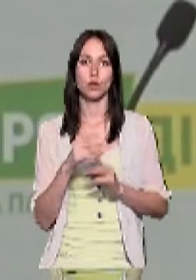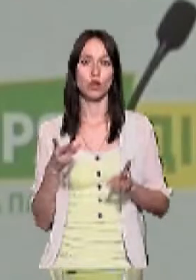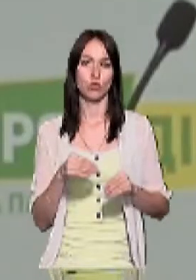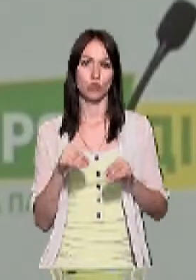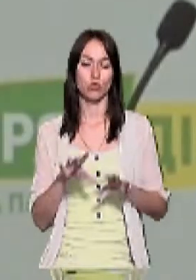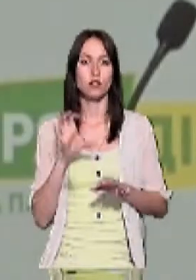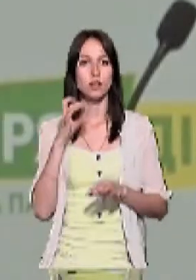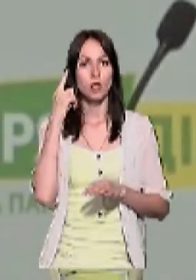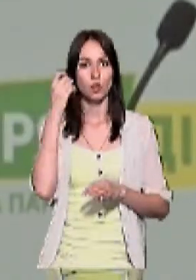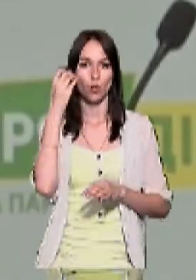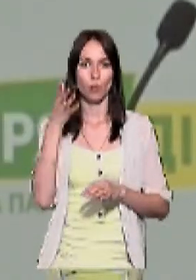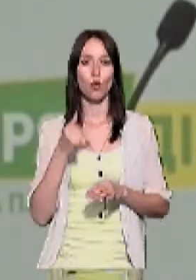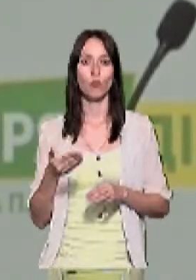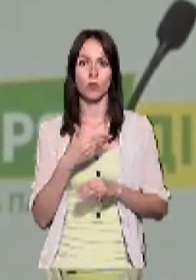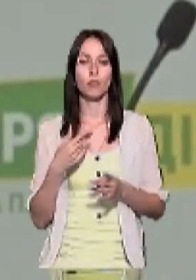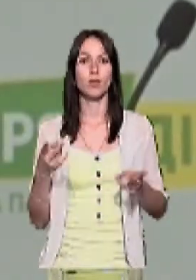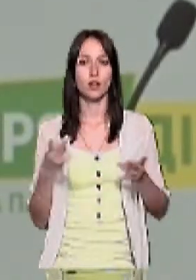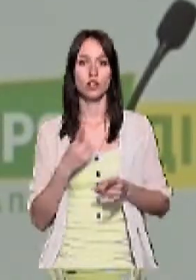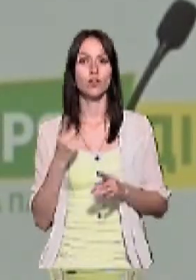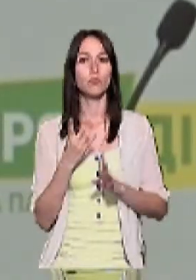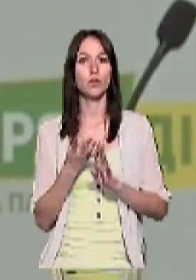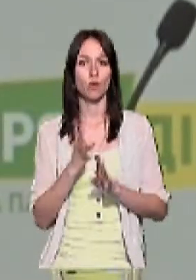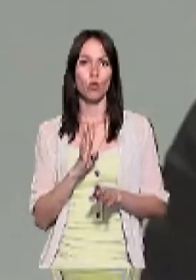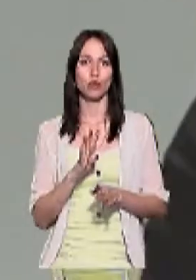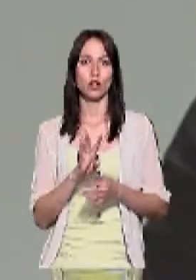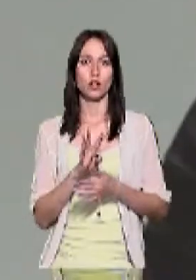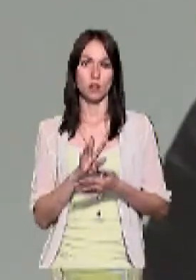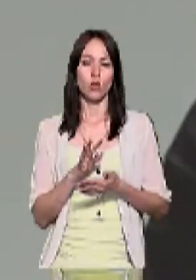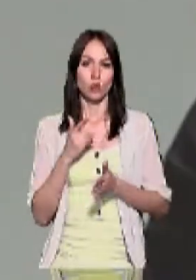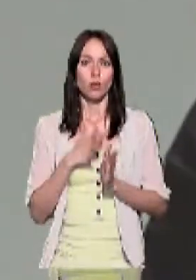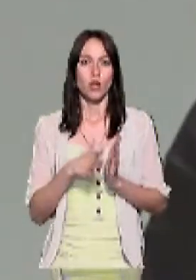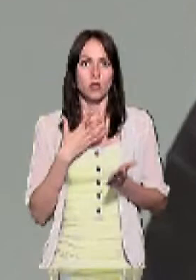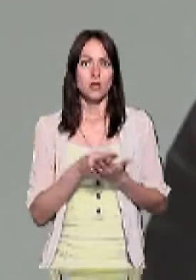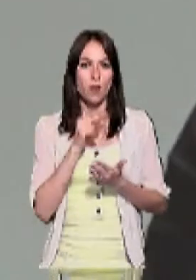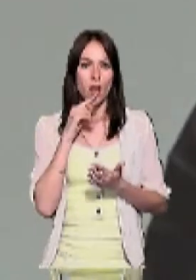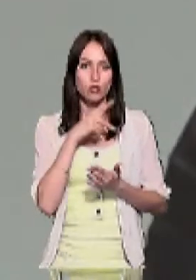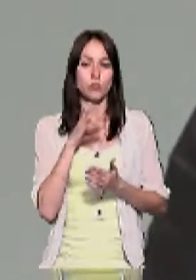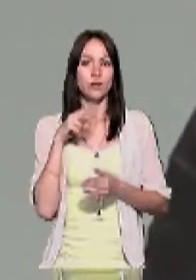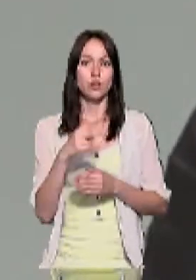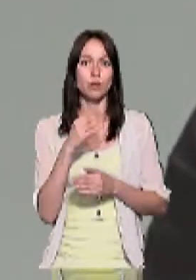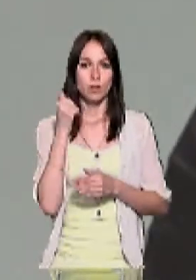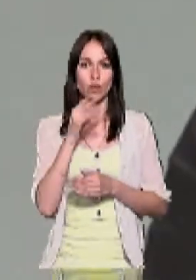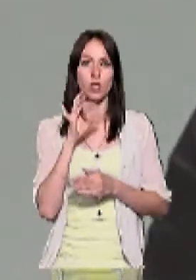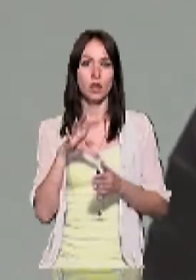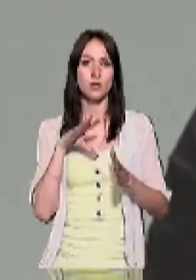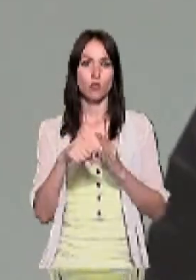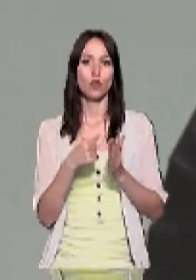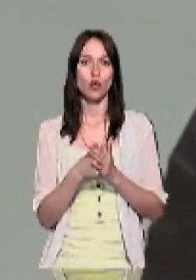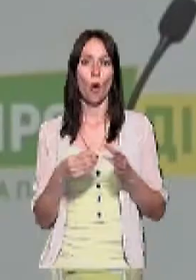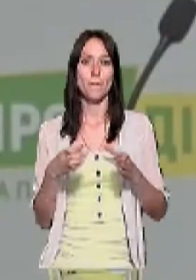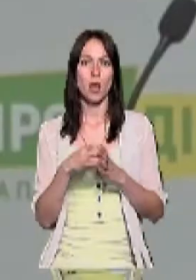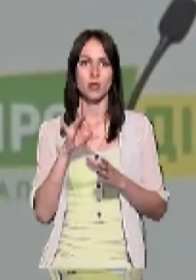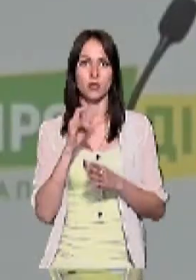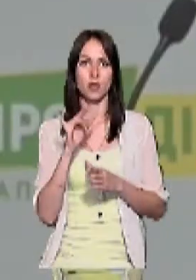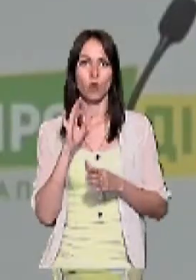вирішуватися з розумом, і ми повинні в першу чергу покаятися. З 2005 року Кернес ходив до партії регіонів. За рік